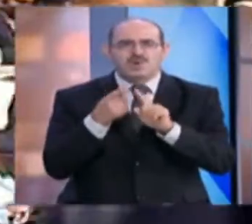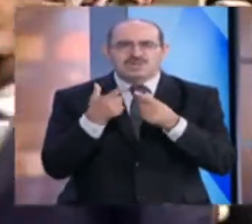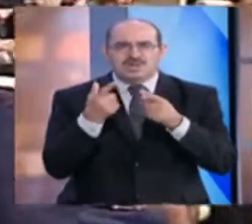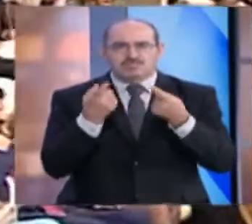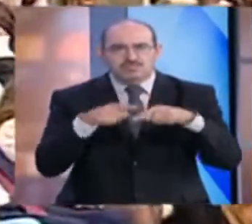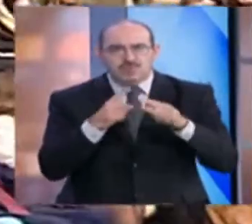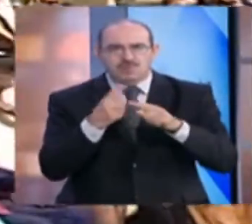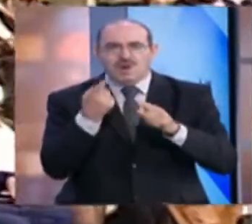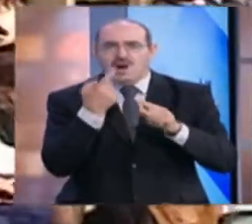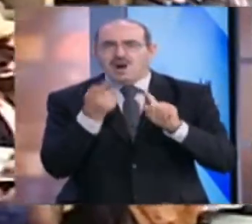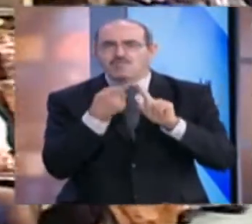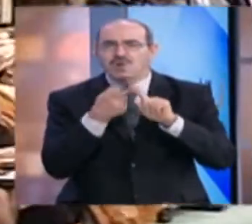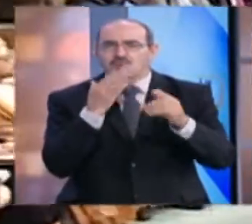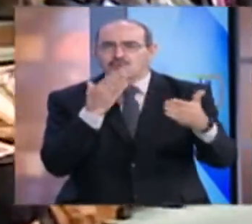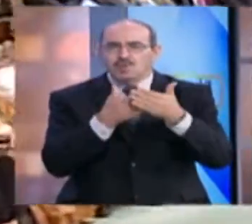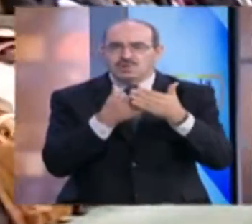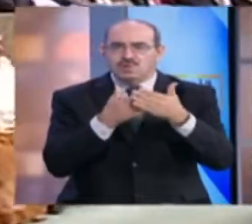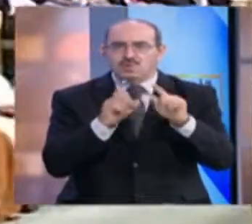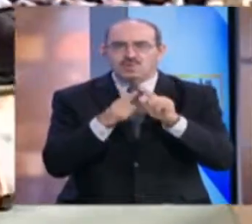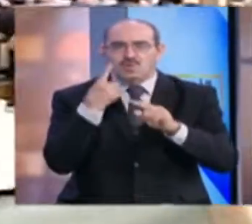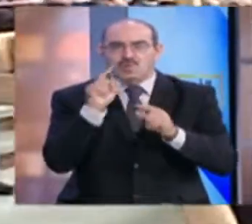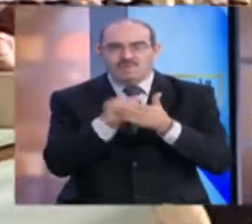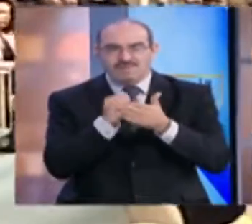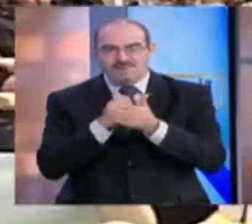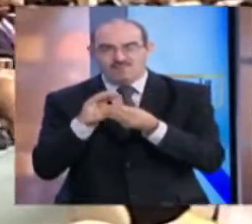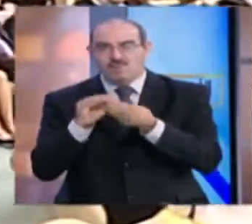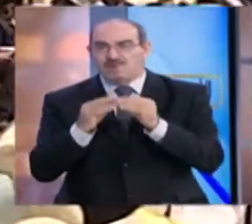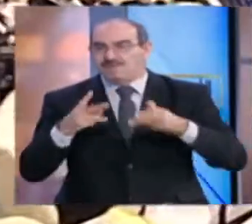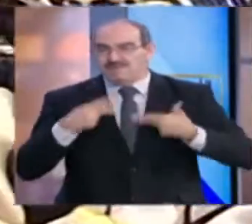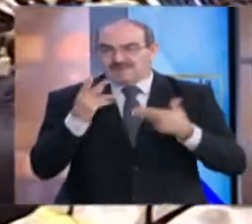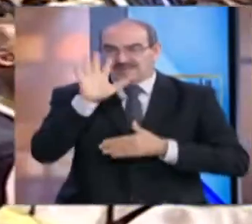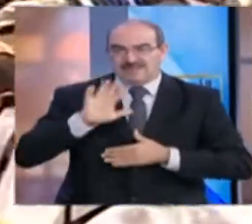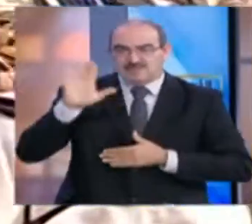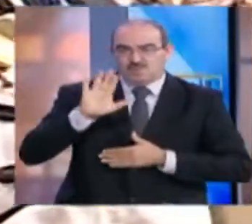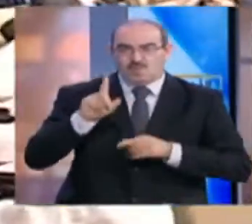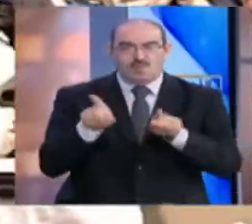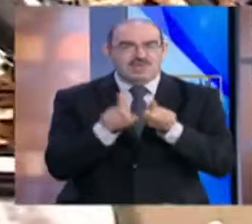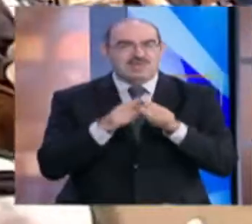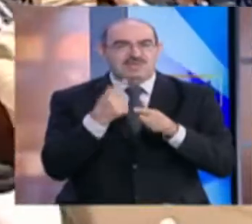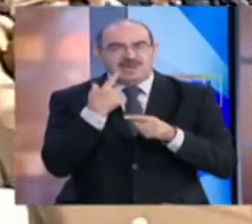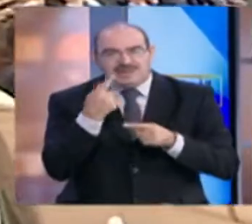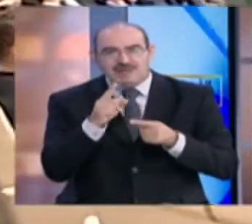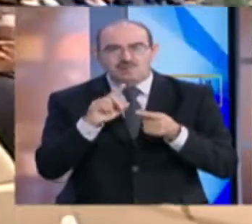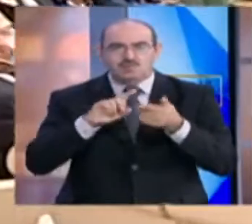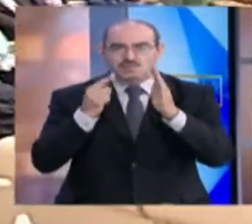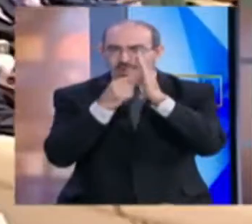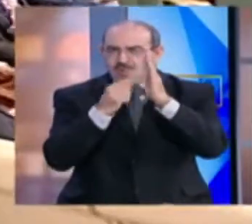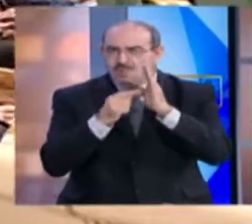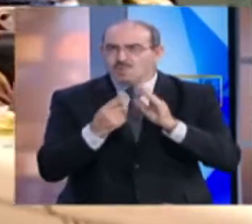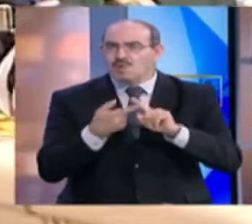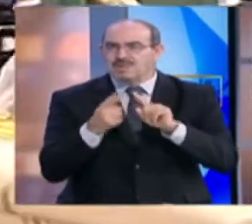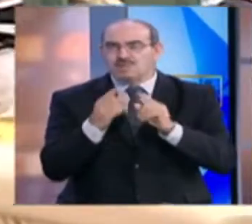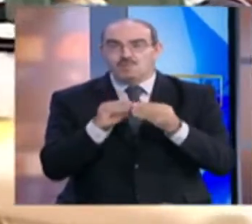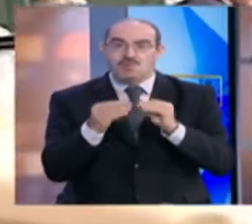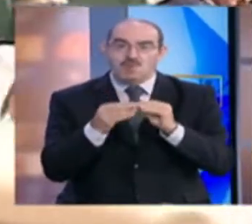التحديات والرهانات التي تعيشها المنطقة، الأزمتان السورية والليبية وأزمة سد النهضة بأطرافها الثلاث